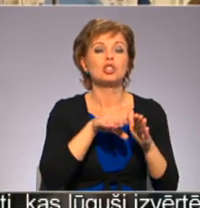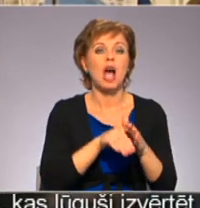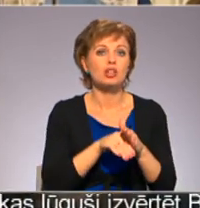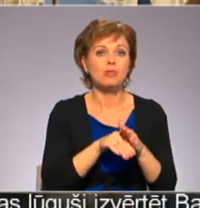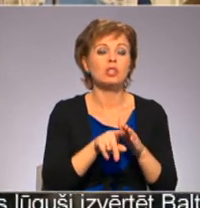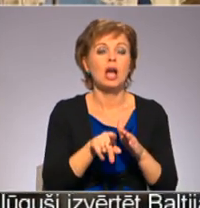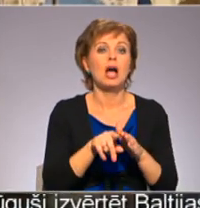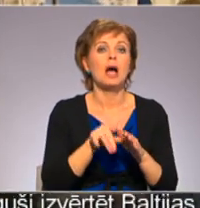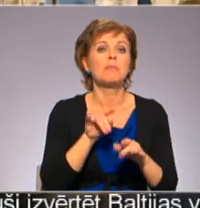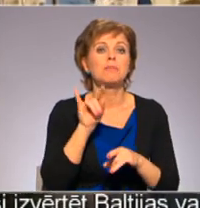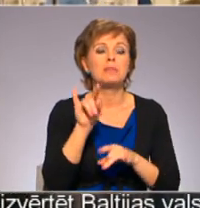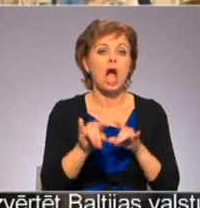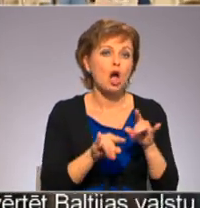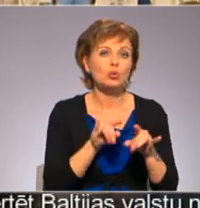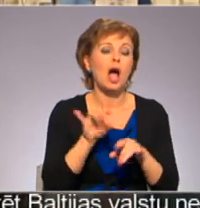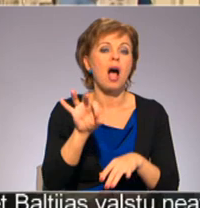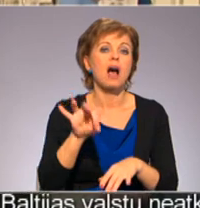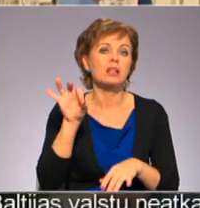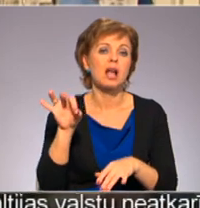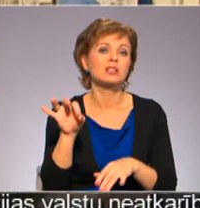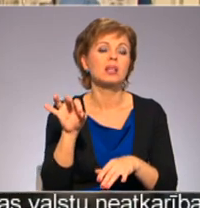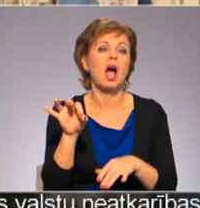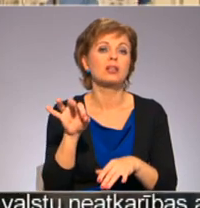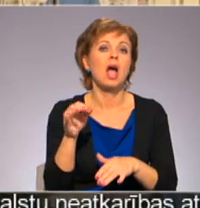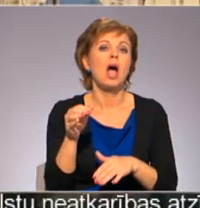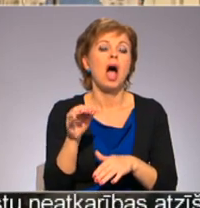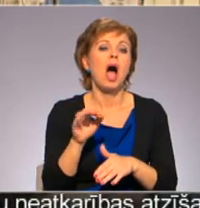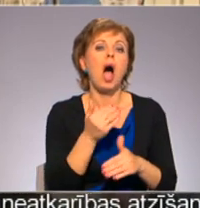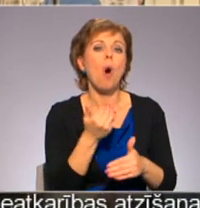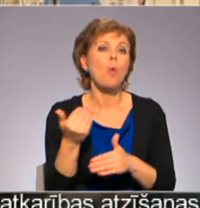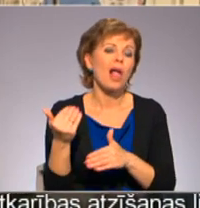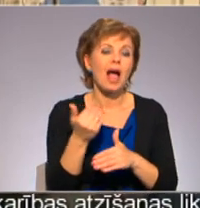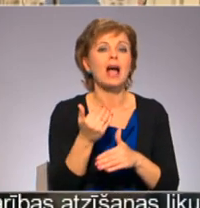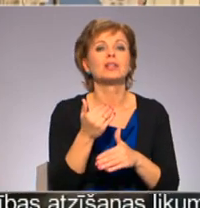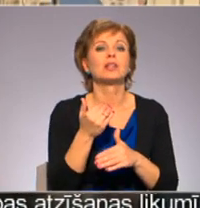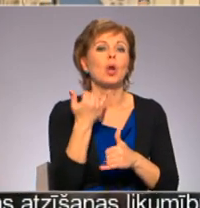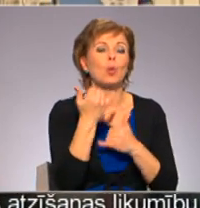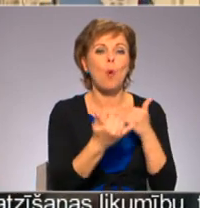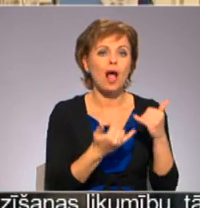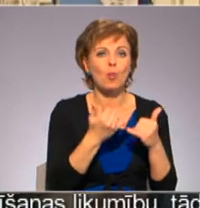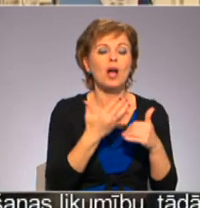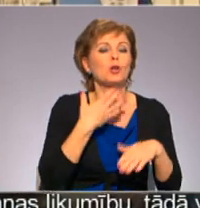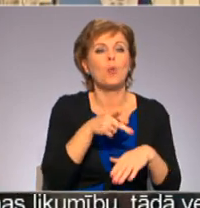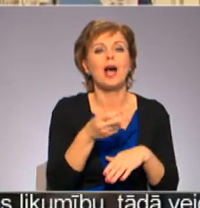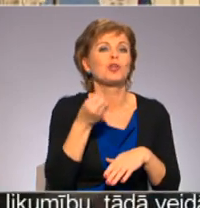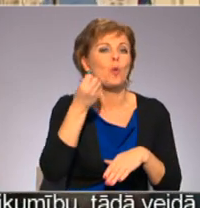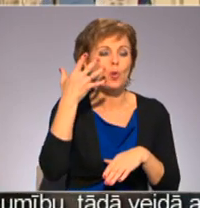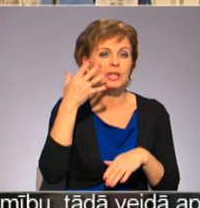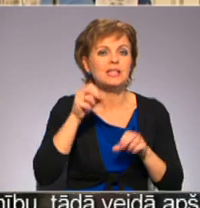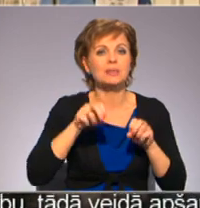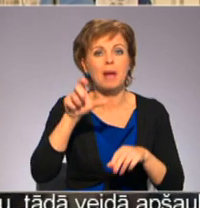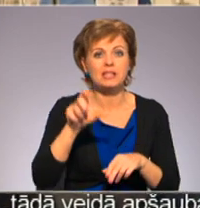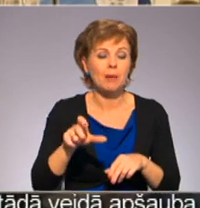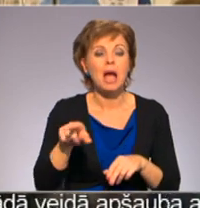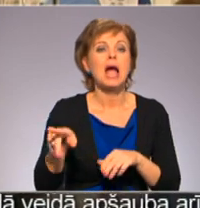burtiski pierunāti un atlasīti un auklēti un loloti, jo tiešām ļoti gudri speciālisti. Un tad tie, kas strādā uz